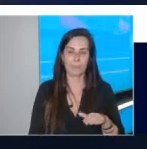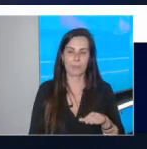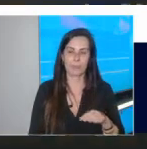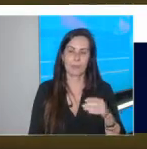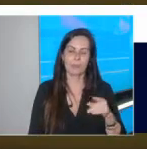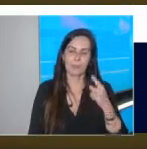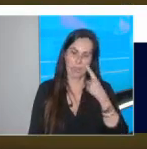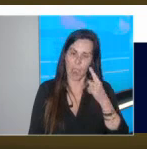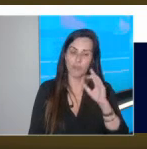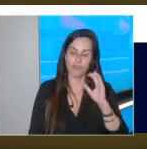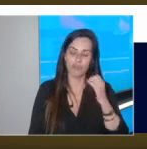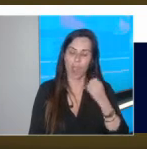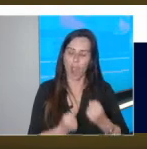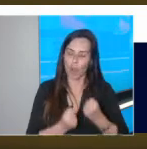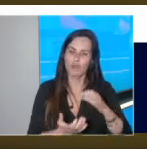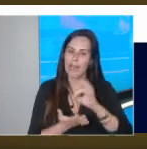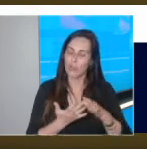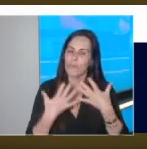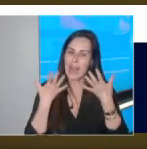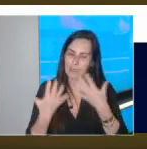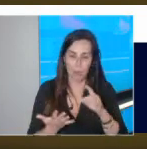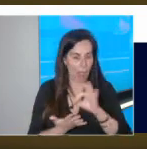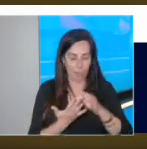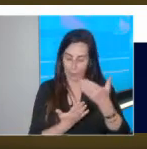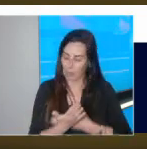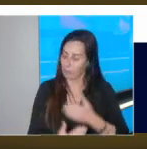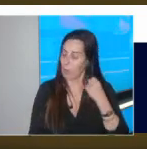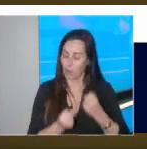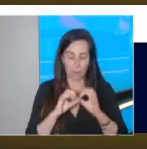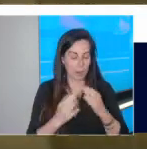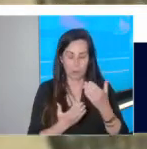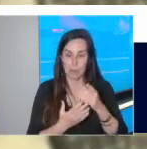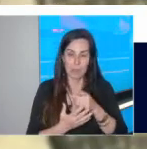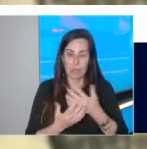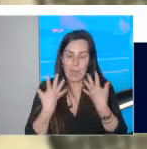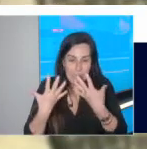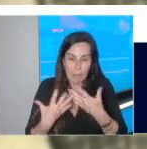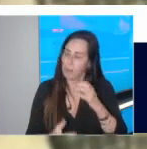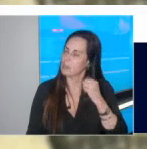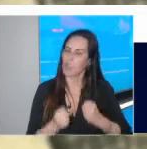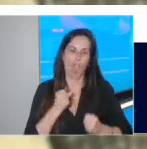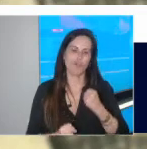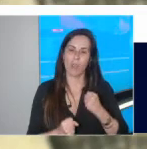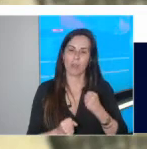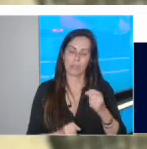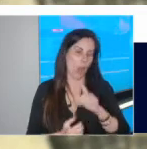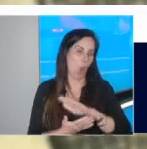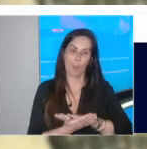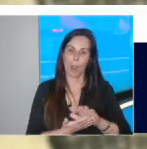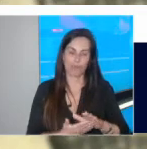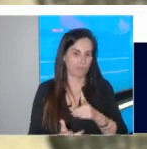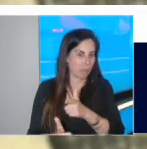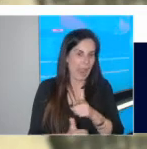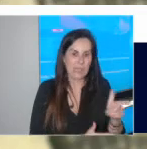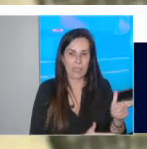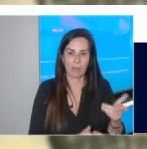נראה שהקושי בלדווח, כי המכתב הוא קשה, באמת המכתב כן. המדווח הוא דיווח לא פשוט של